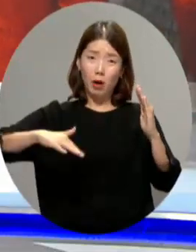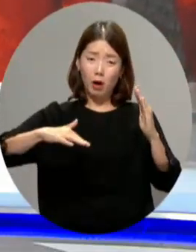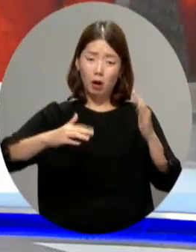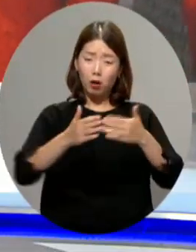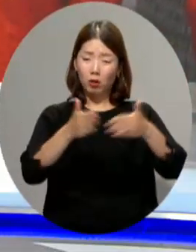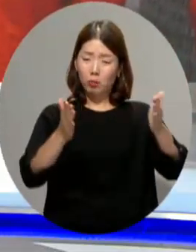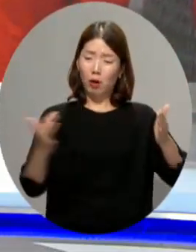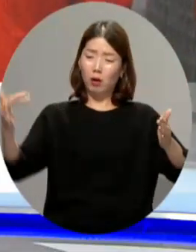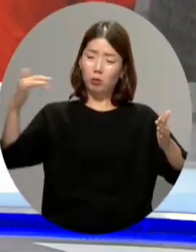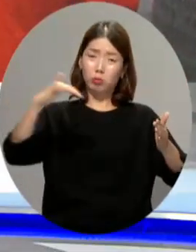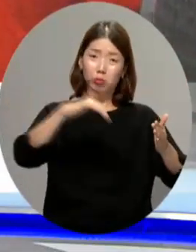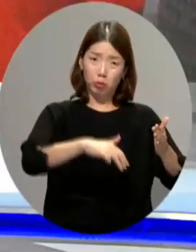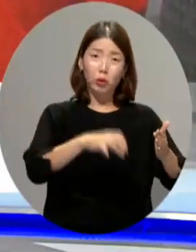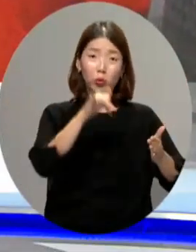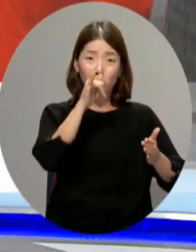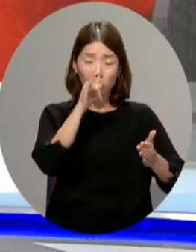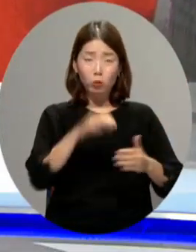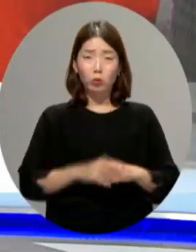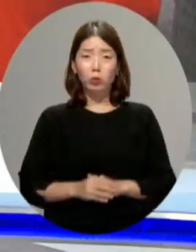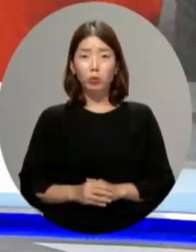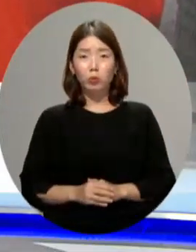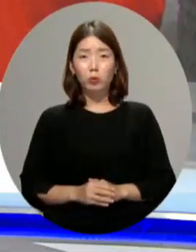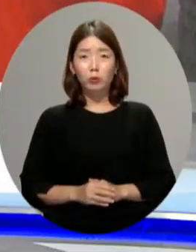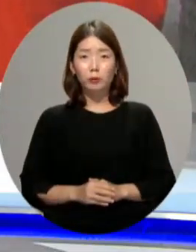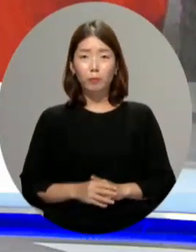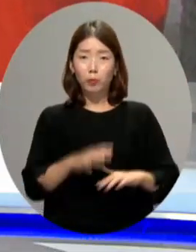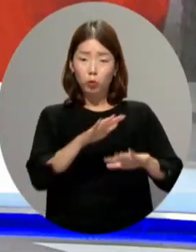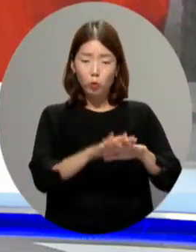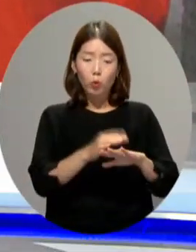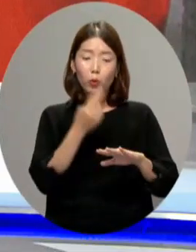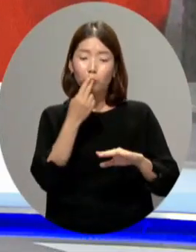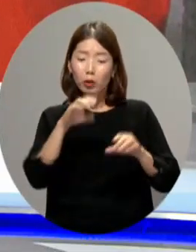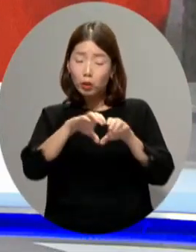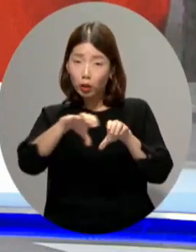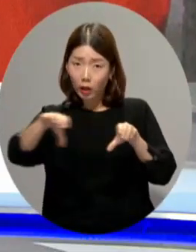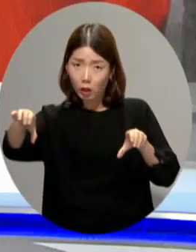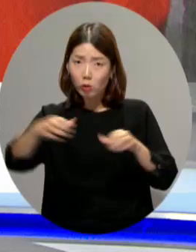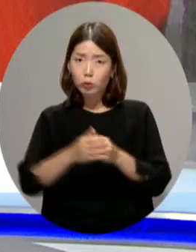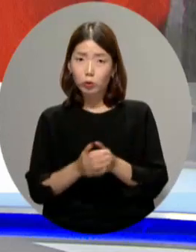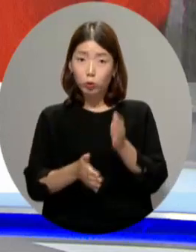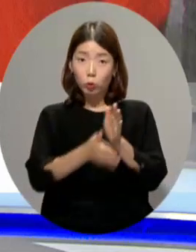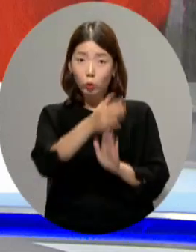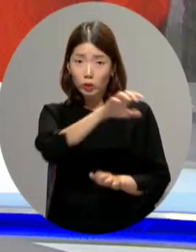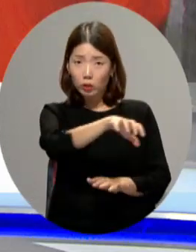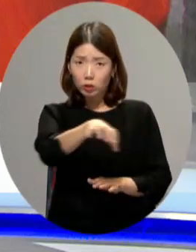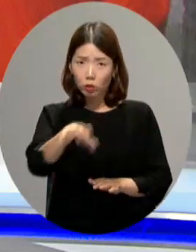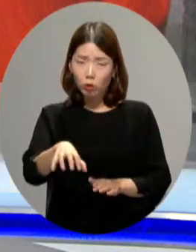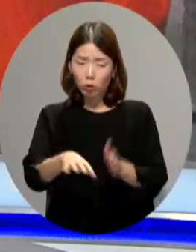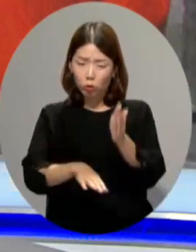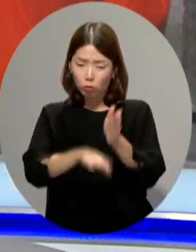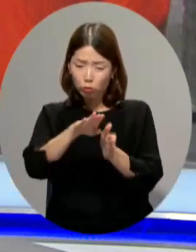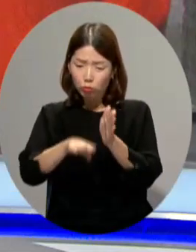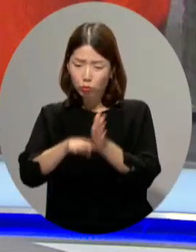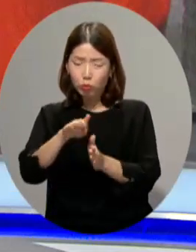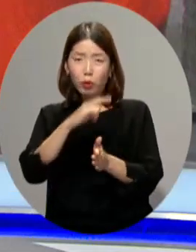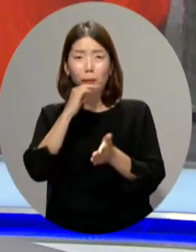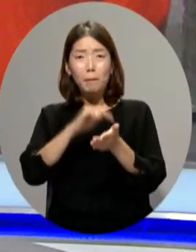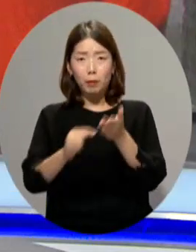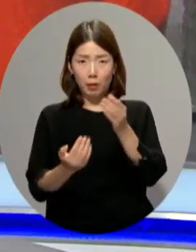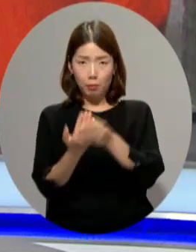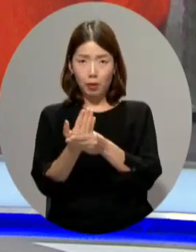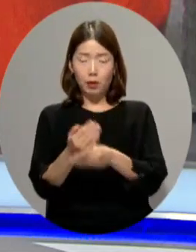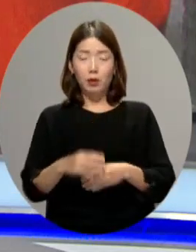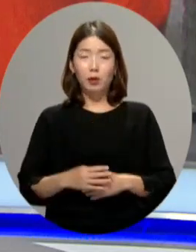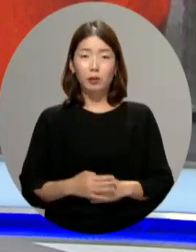방안이 토사에 매몰되는 사고가 발생하는가 하면 논과 비닐하우스는 물론 도심 지역에도 침수 피해가 잇따랐습니다.